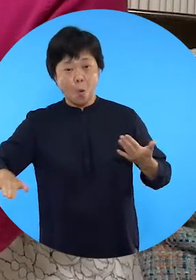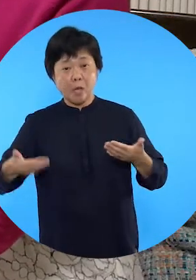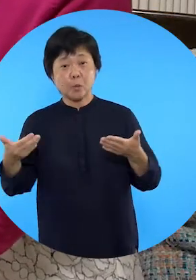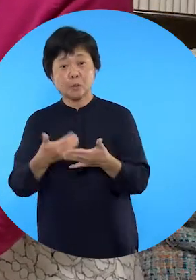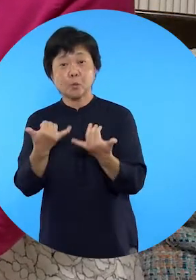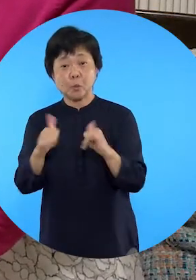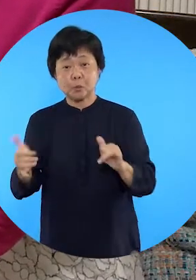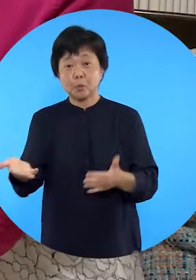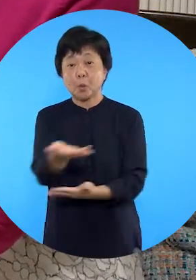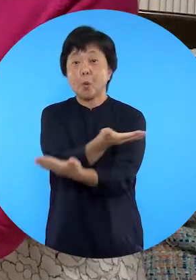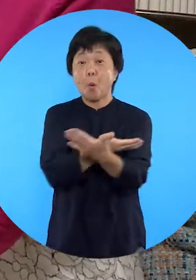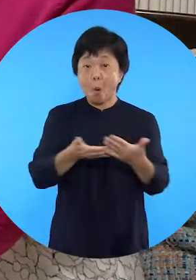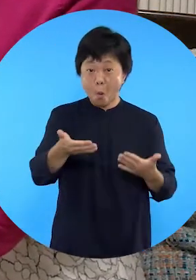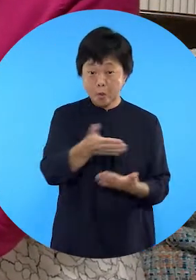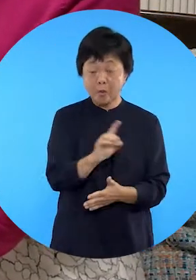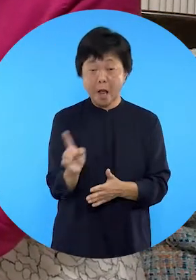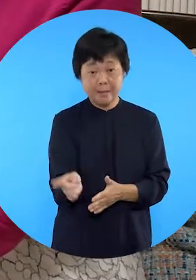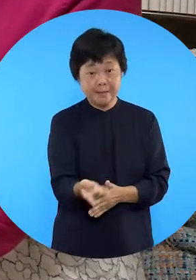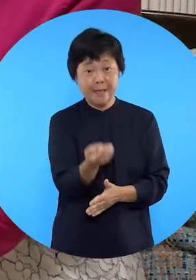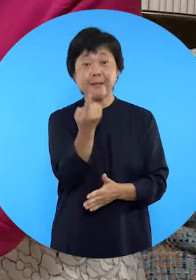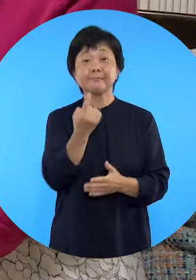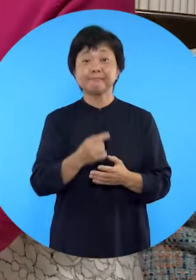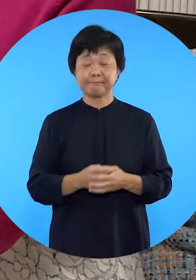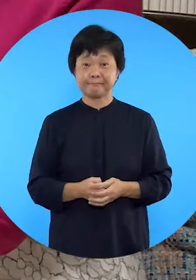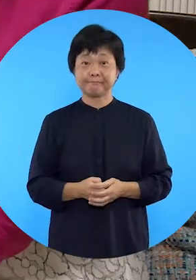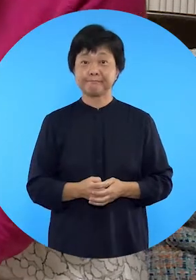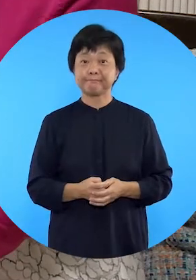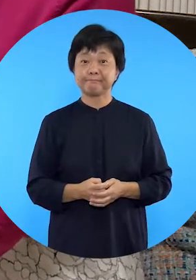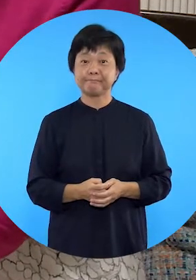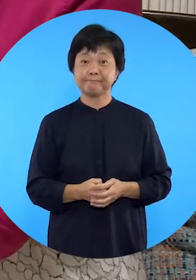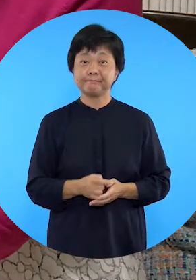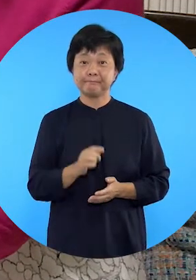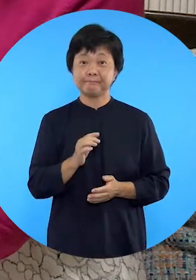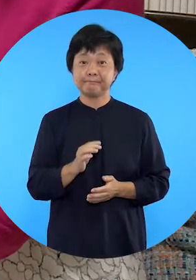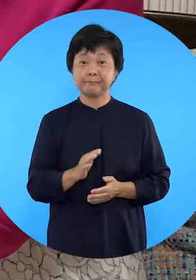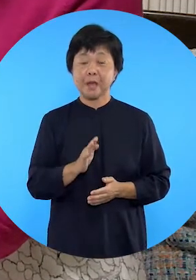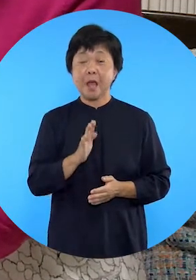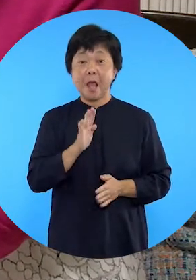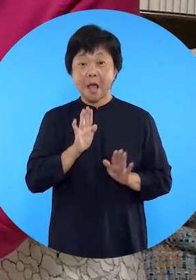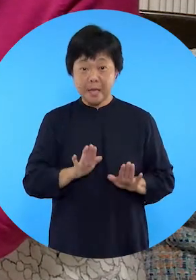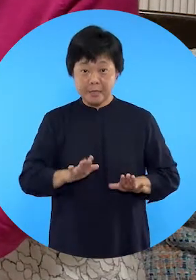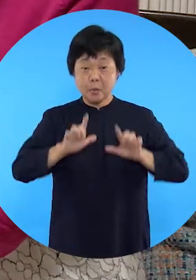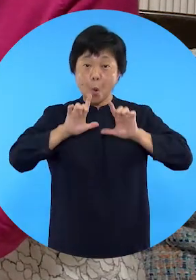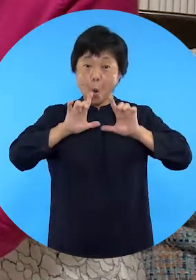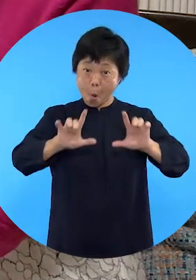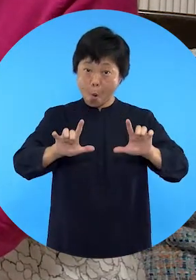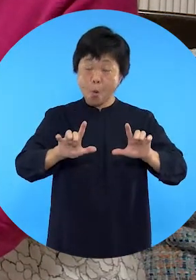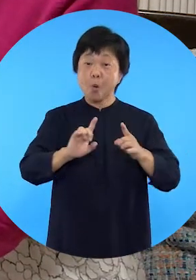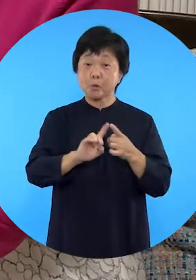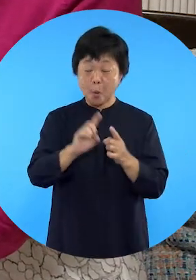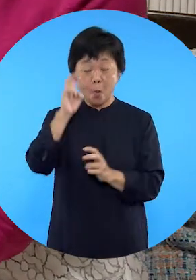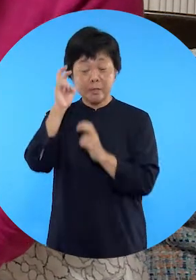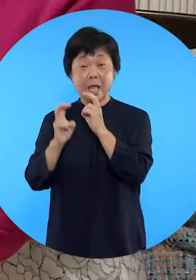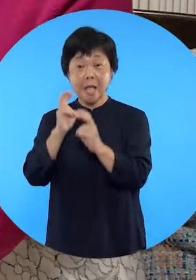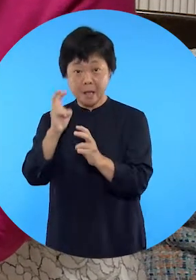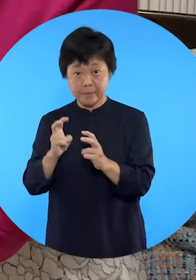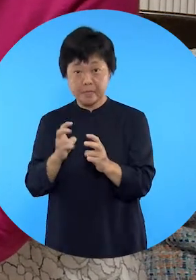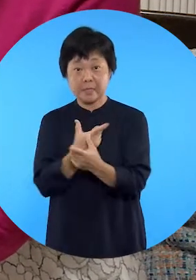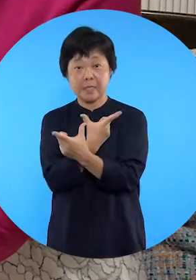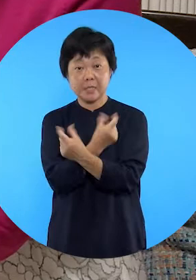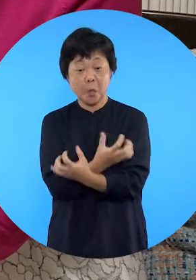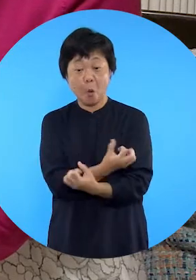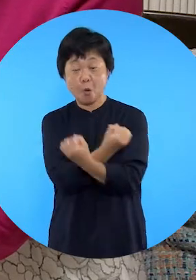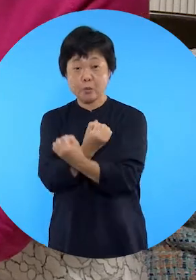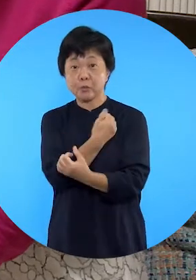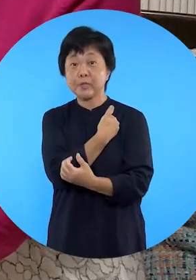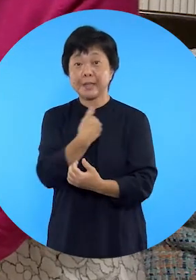異業種の方たちとの交流が自然と増えてくるので、本当に現状報告だったり、そうい